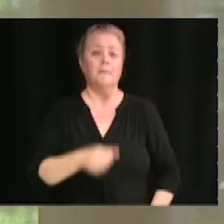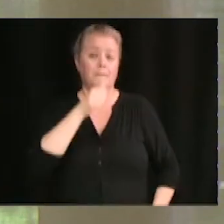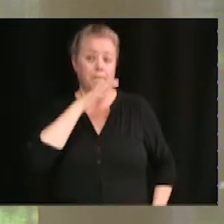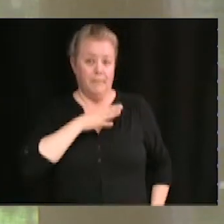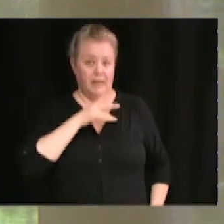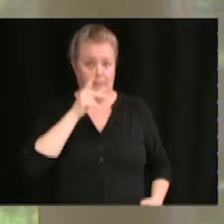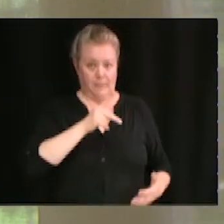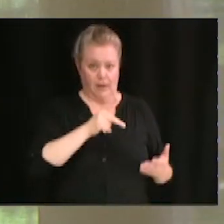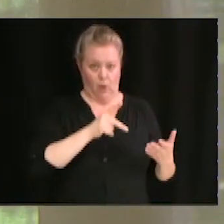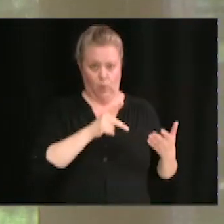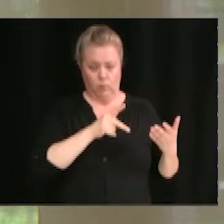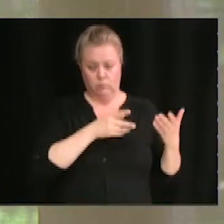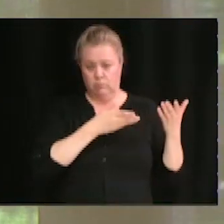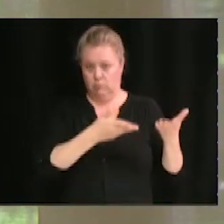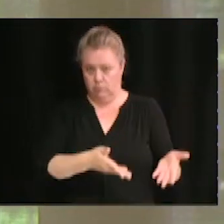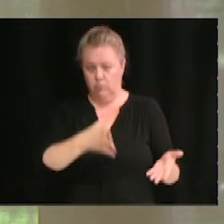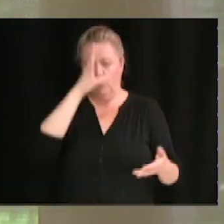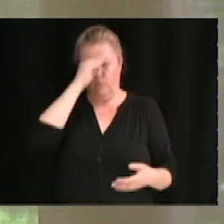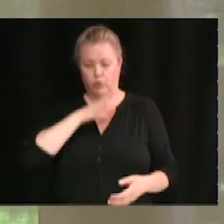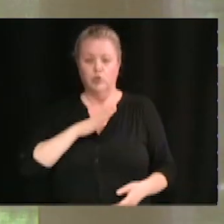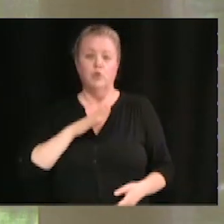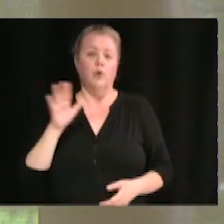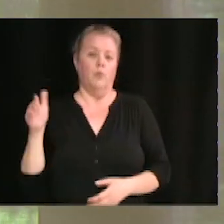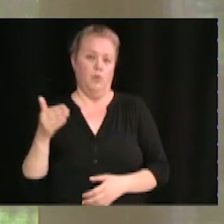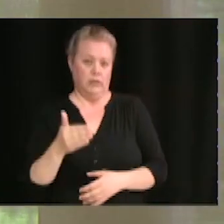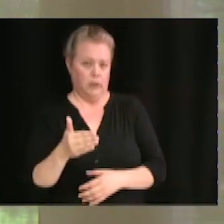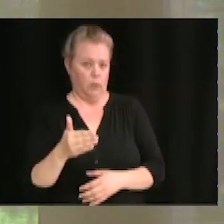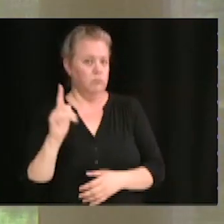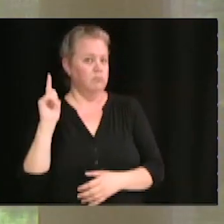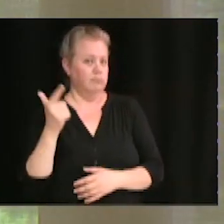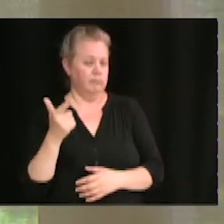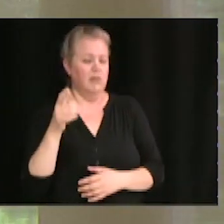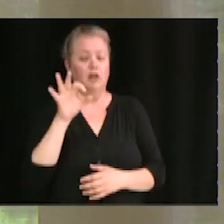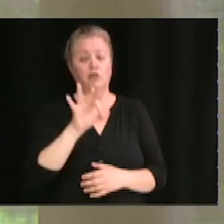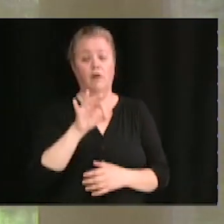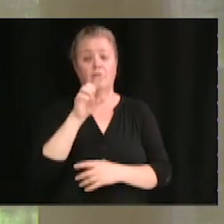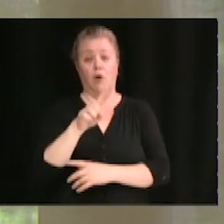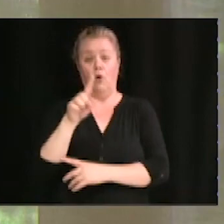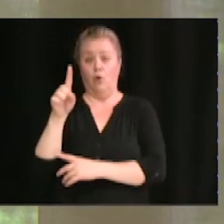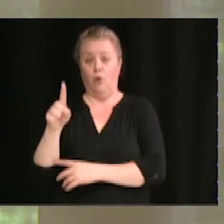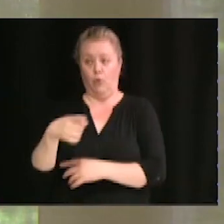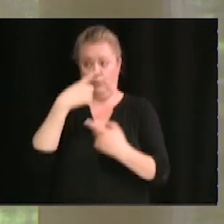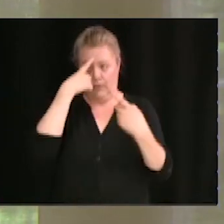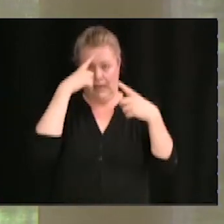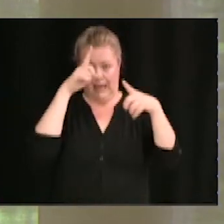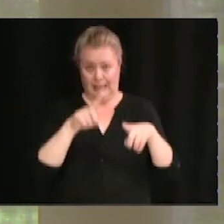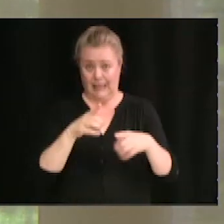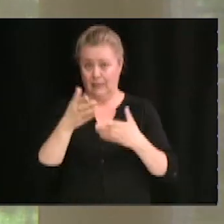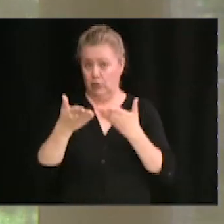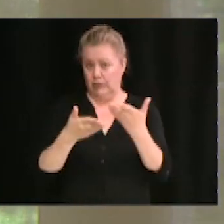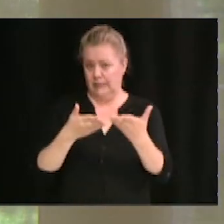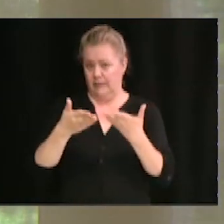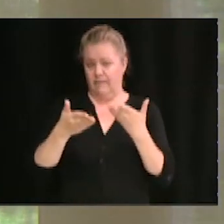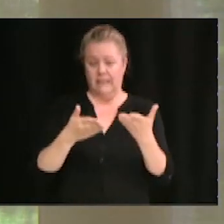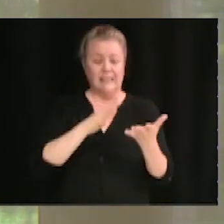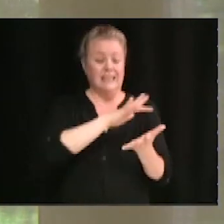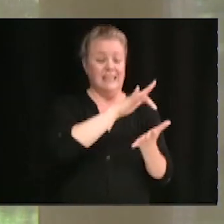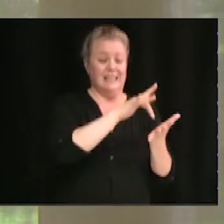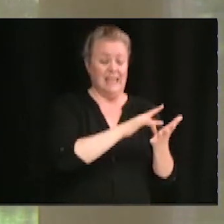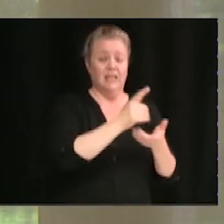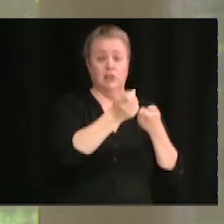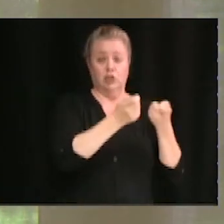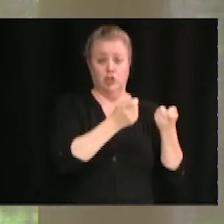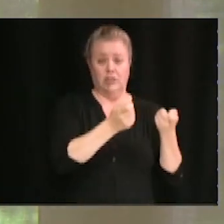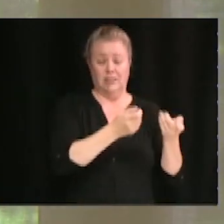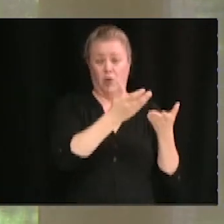et M. Poisson, 9.1.1. Entente de service à intervenir entre le Centre de gestion de l